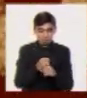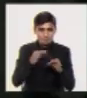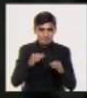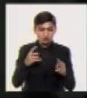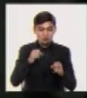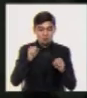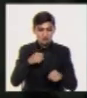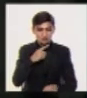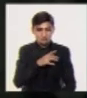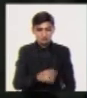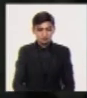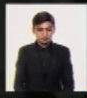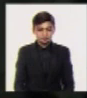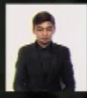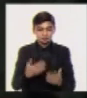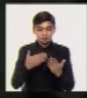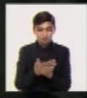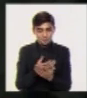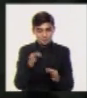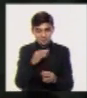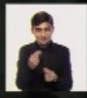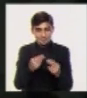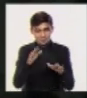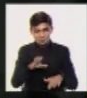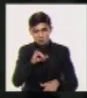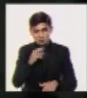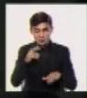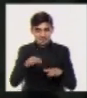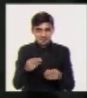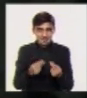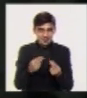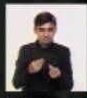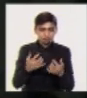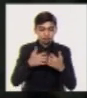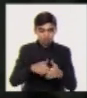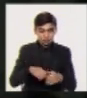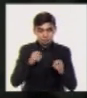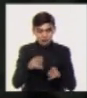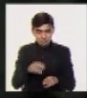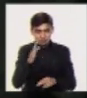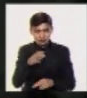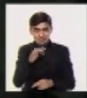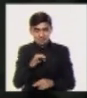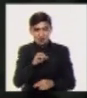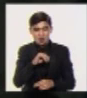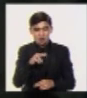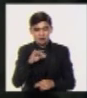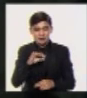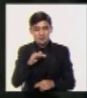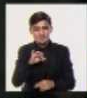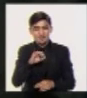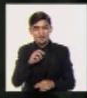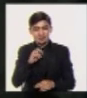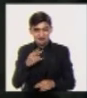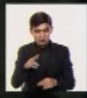дейді. Жаңа алгоритм бойынша ойыншы букмекерлік кеңседен де ұтыстарды есепке алу орталығынан аутентификация өтуі керек.